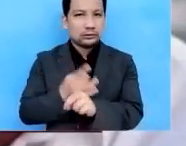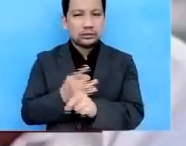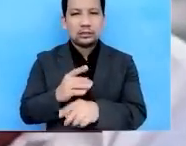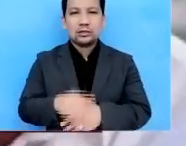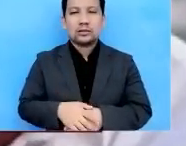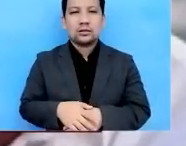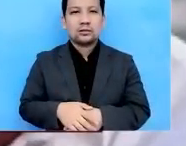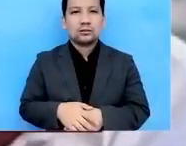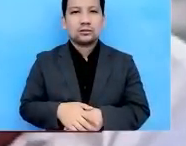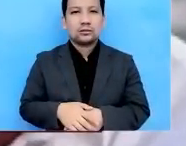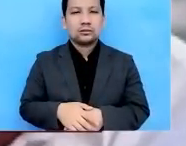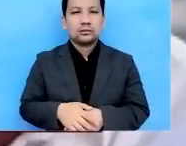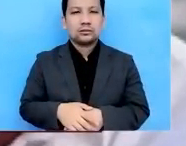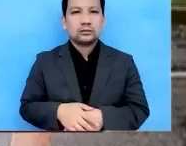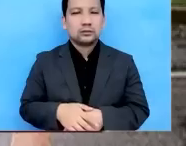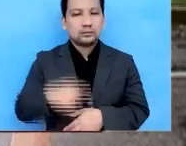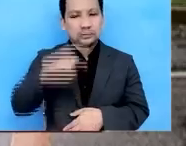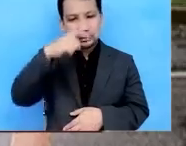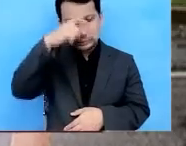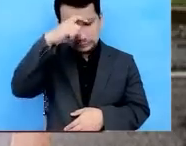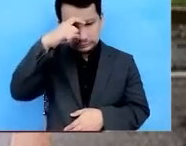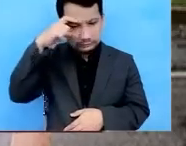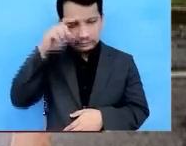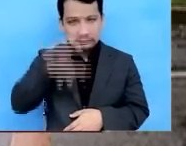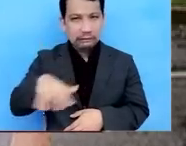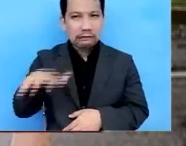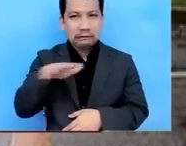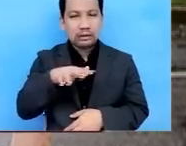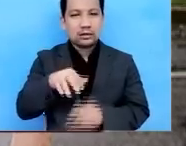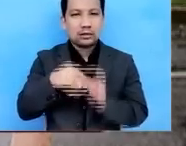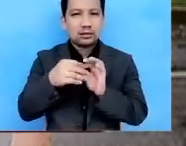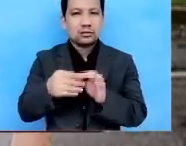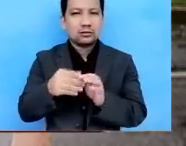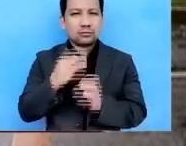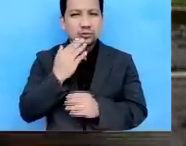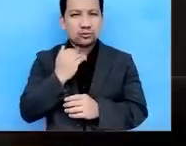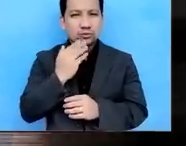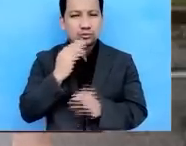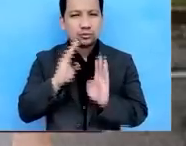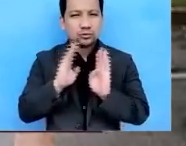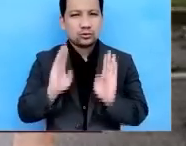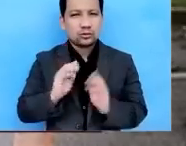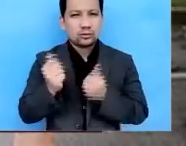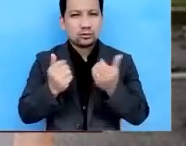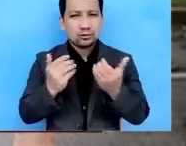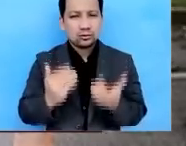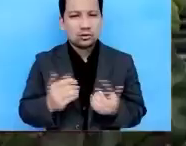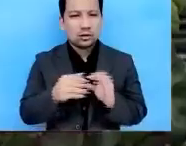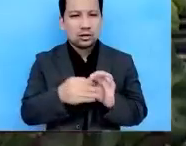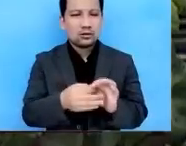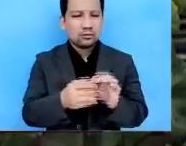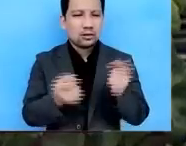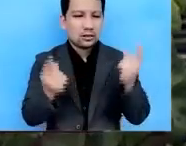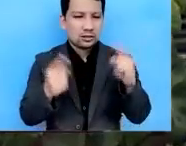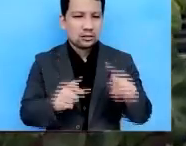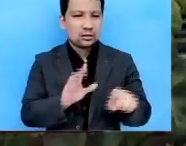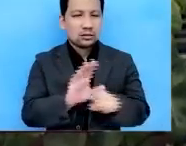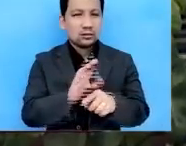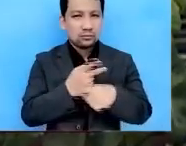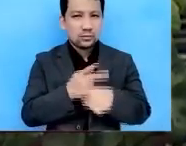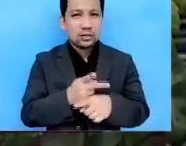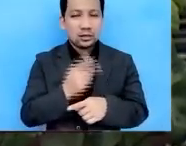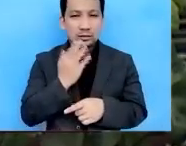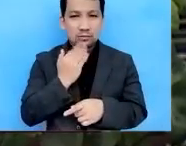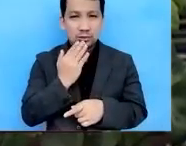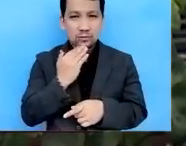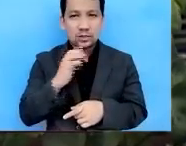talaga yan. Tuyong-tuyo na lahat. Aminado rin ang Sugar Regulatory Administration na may epekto talaga sa produksyon ng asukal ang El